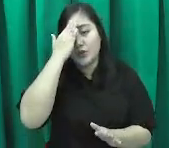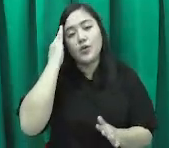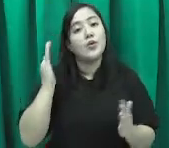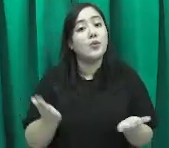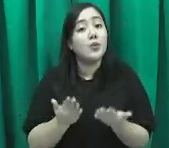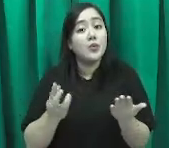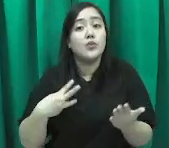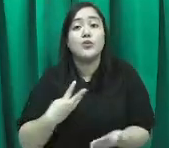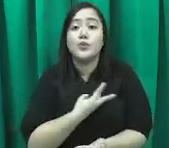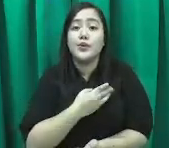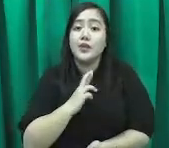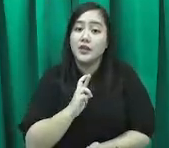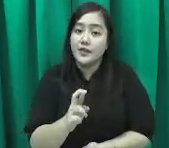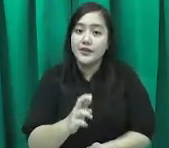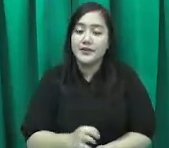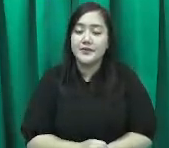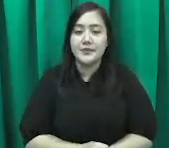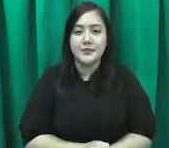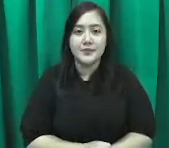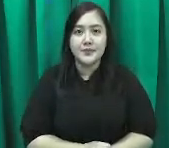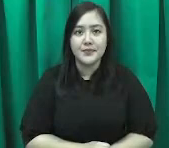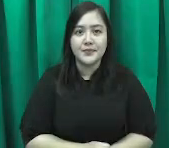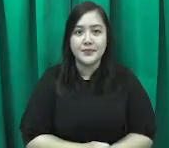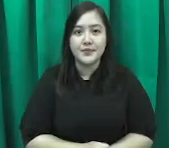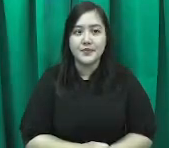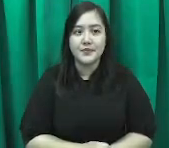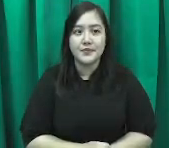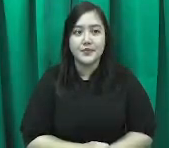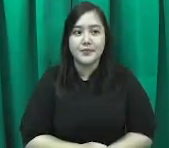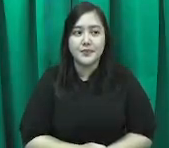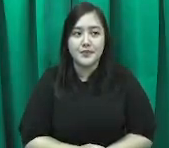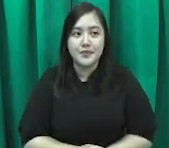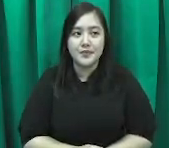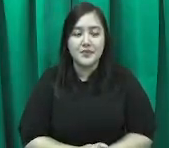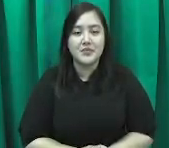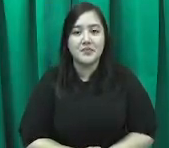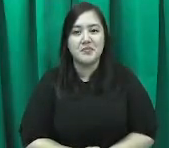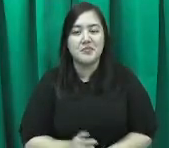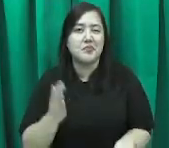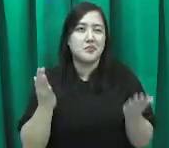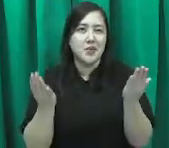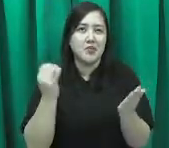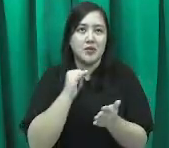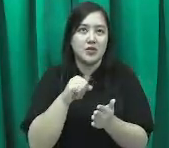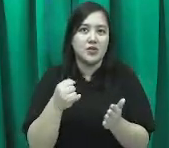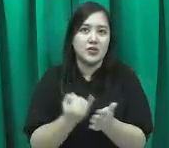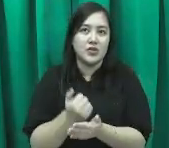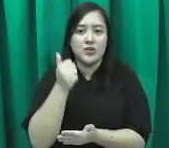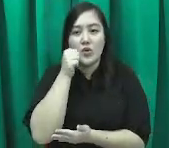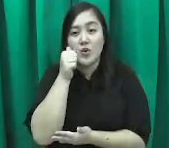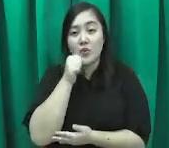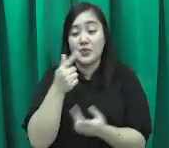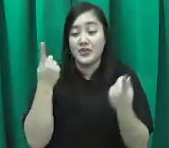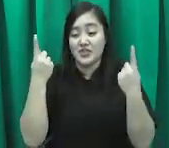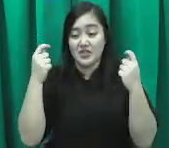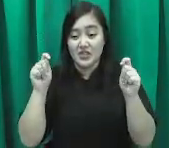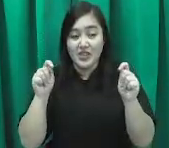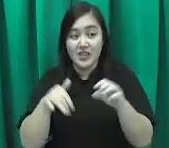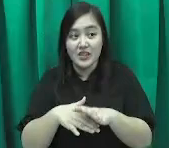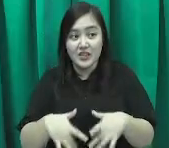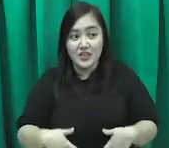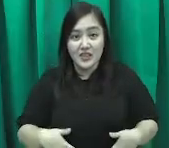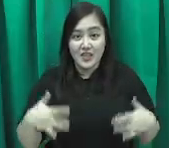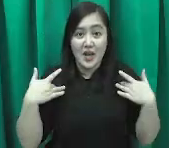Baka patsamba-tsamba kami ng buhay natin. Siguro, maipasyal lang natin yung pamilya natin. Okay na. Pero ngayong Sabado, baka lasing